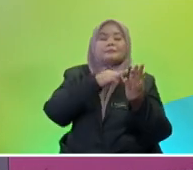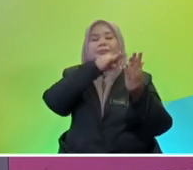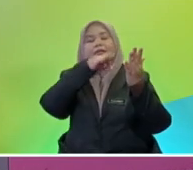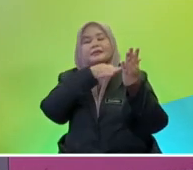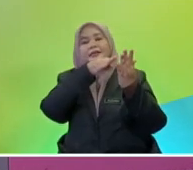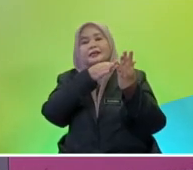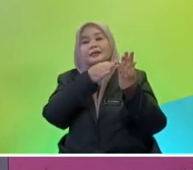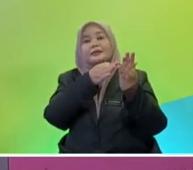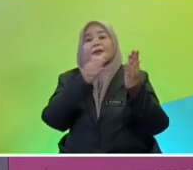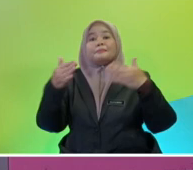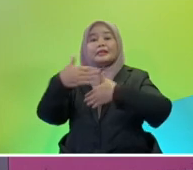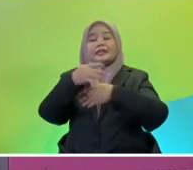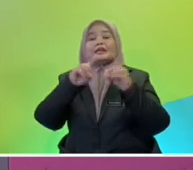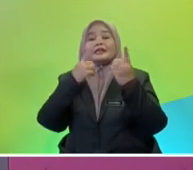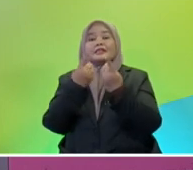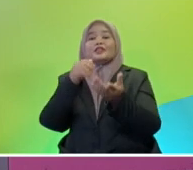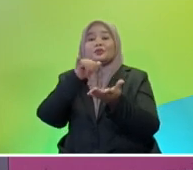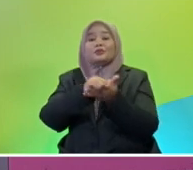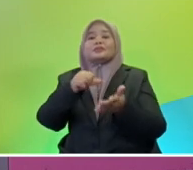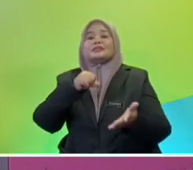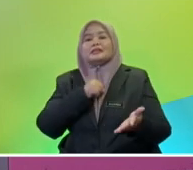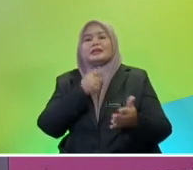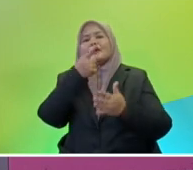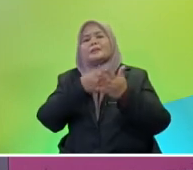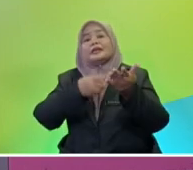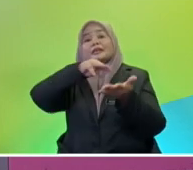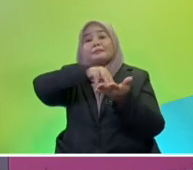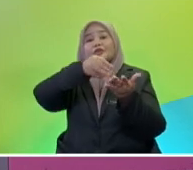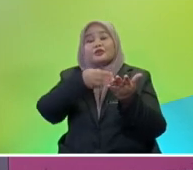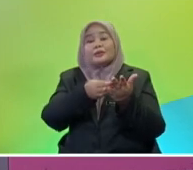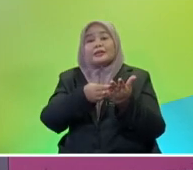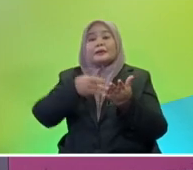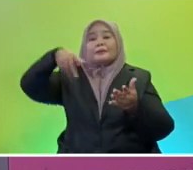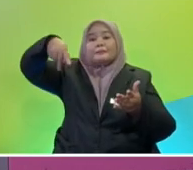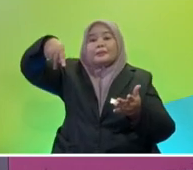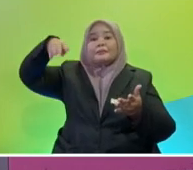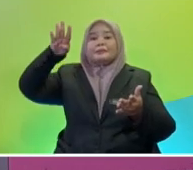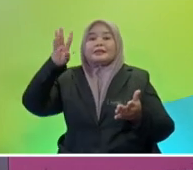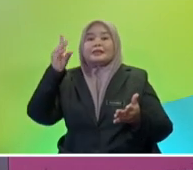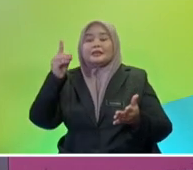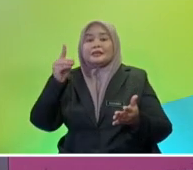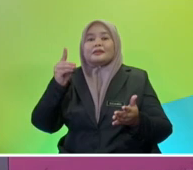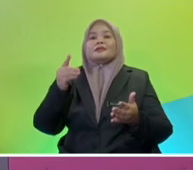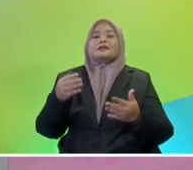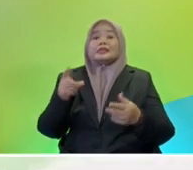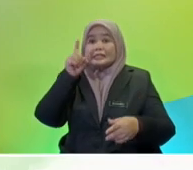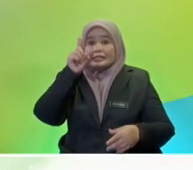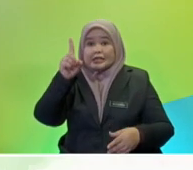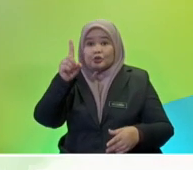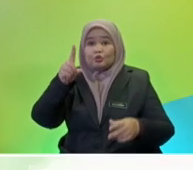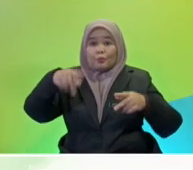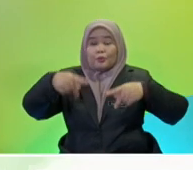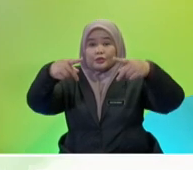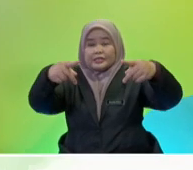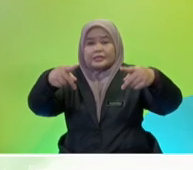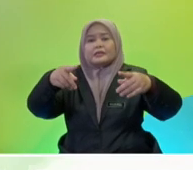itu sendiri Jadi apakah yang dimaksudkan dengan pencak silat bilik darjo Ia merupakan satu proses